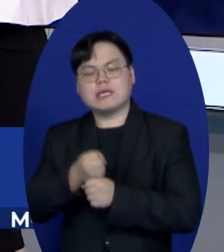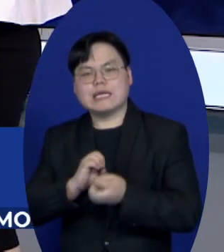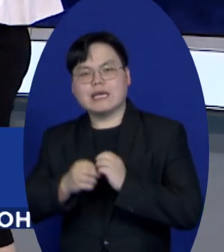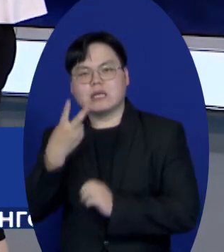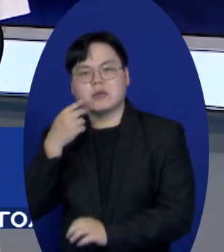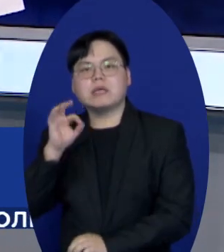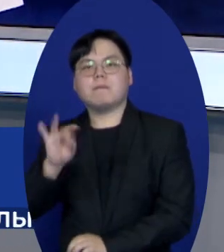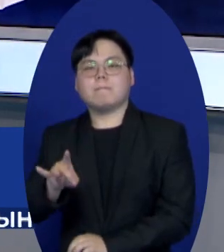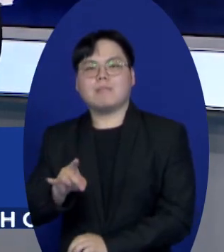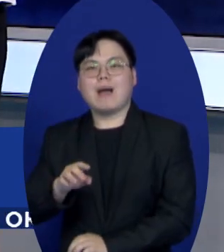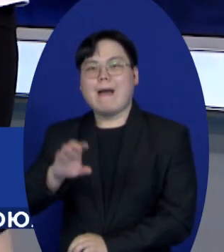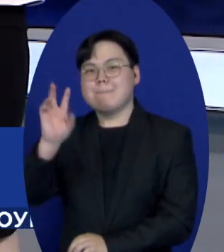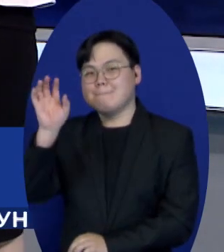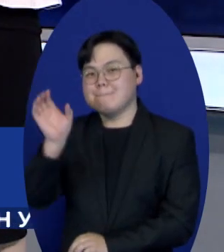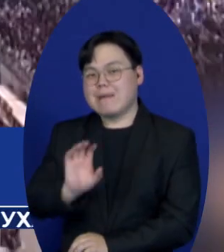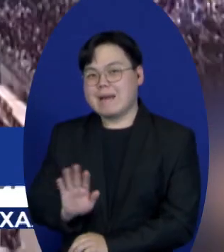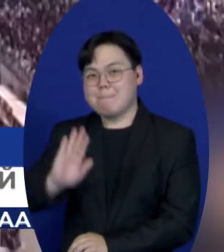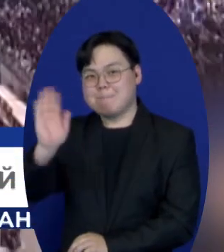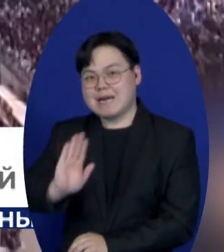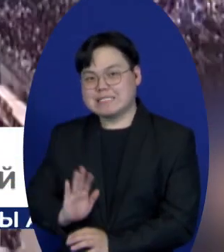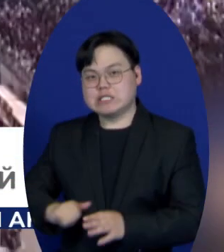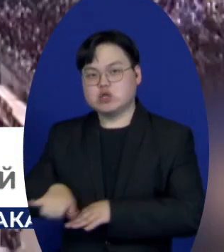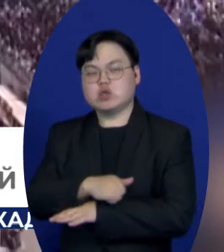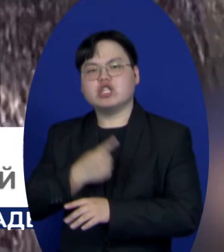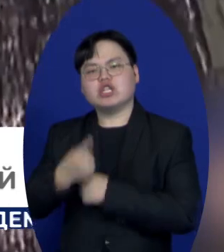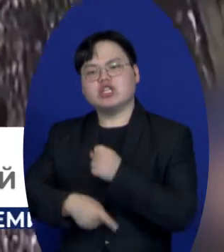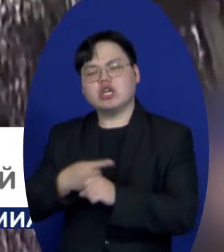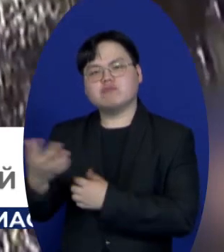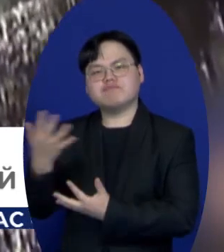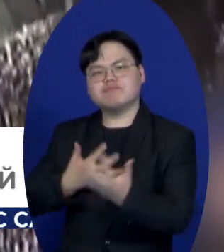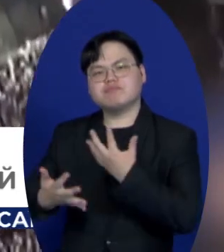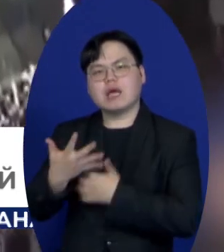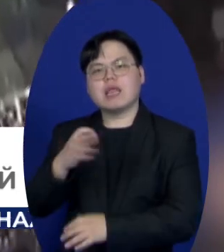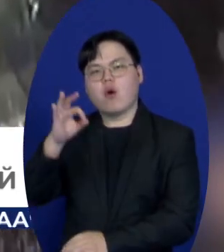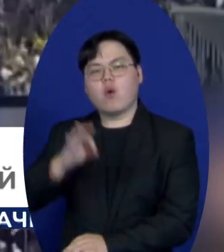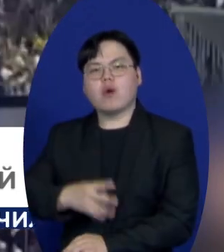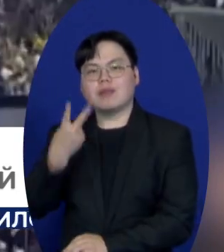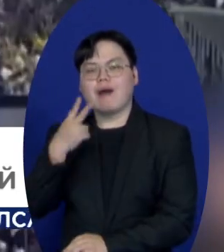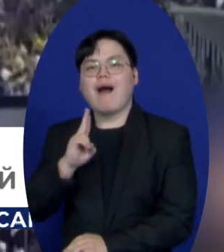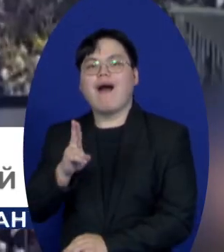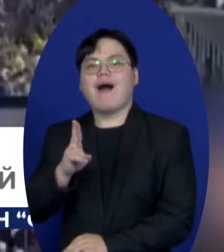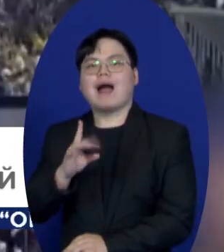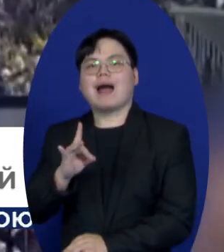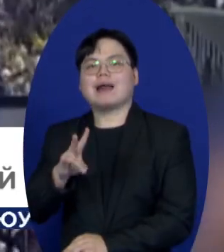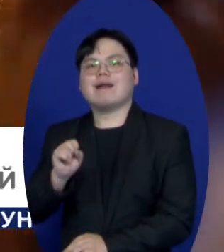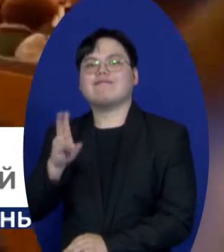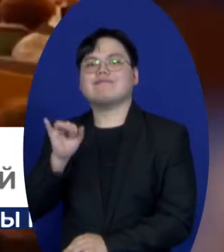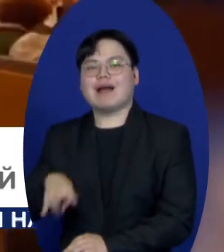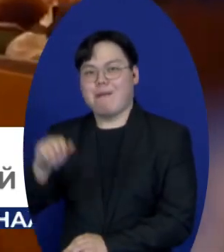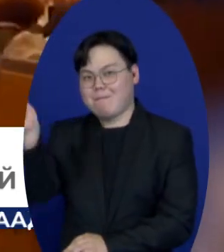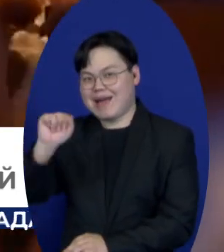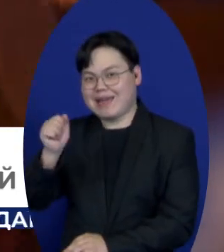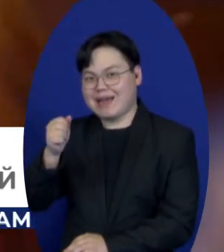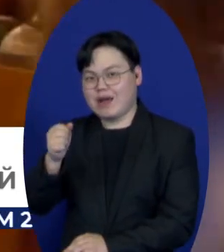За жишээ нь Рио де Жанейрогийн карнавал Бразил улсын хувьд жилийн авдаг нийт жуулчдынхаа 50% зөвхөн карнавалын үеэр авдаг гэх